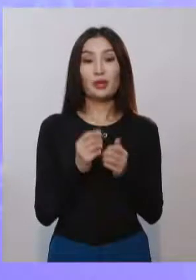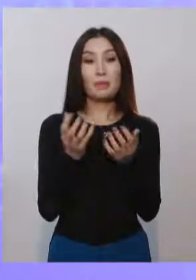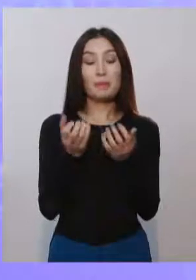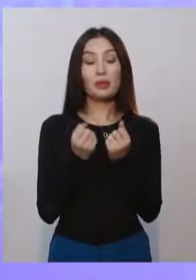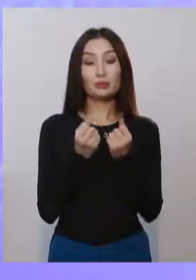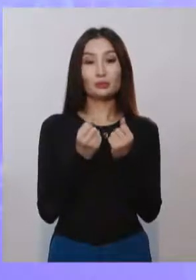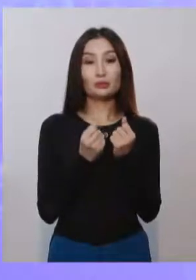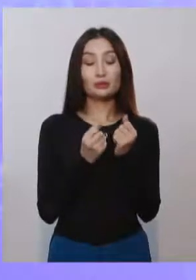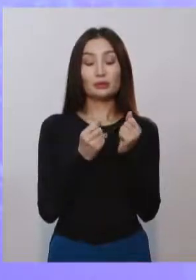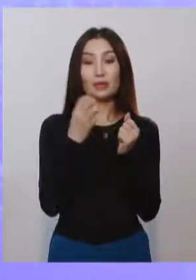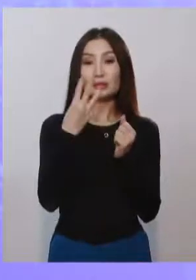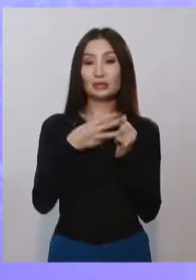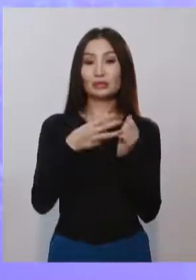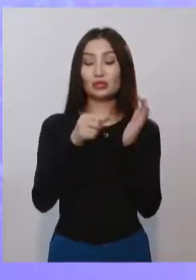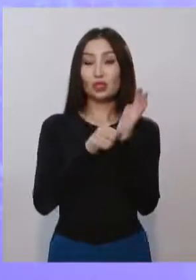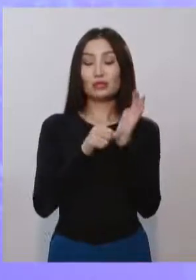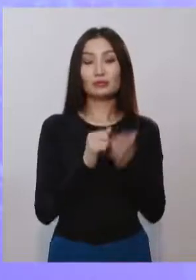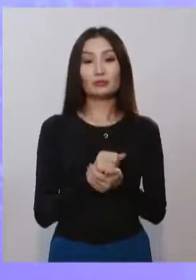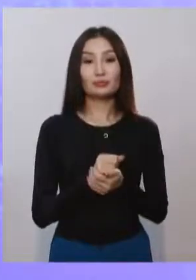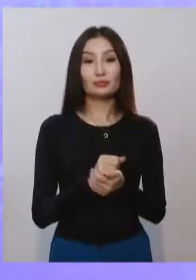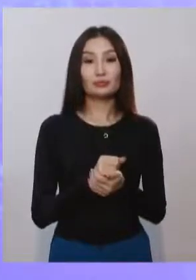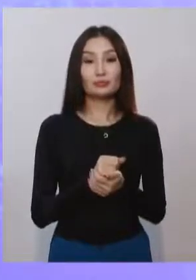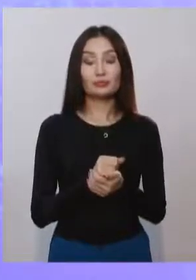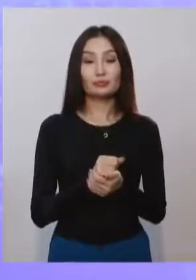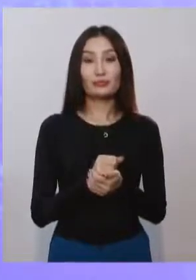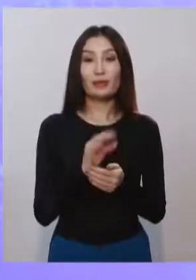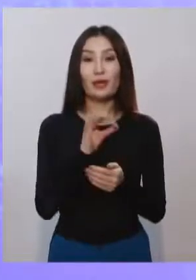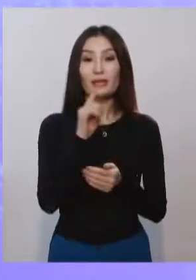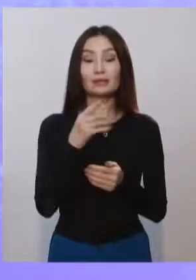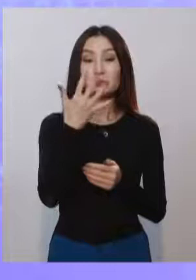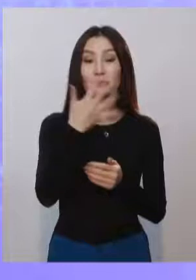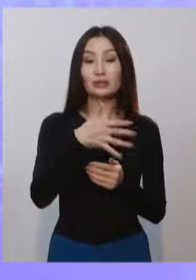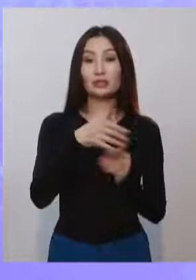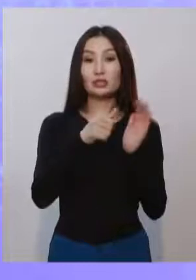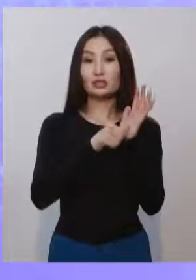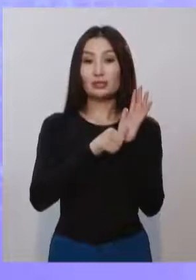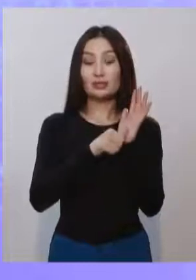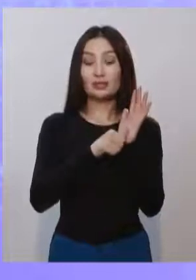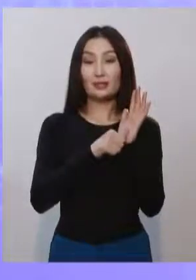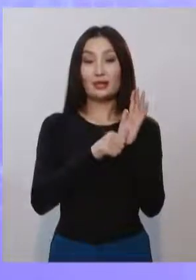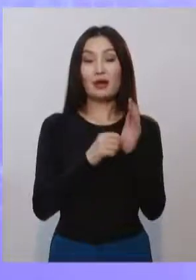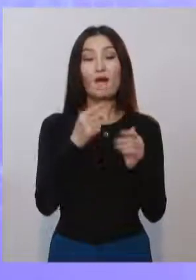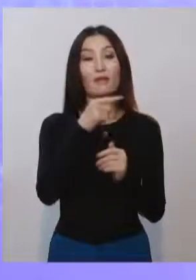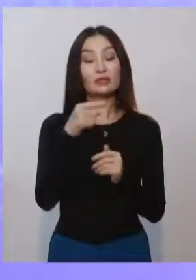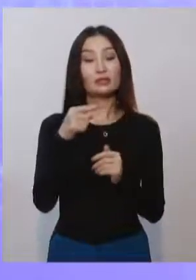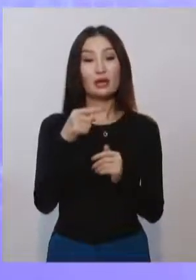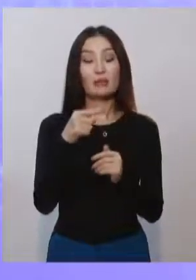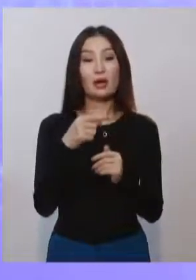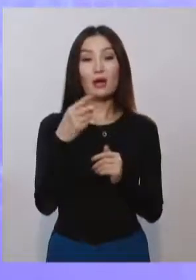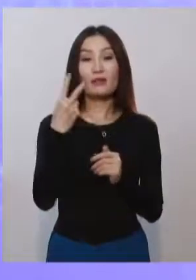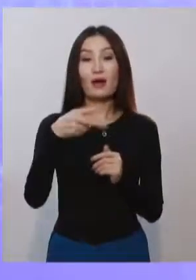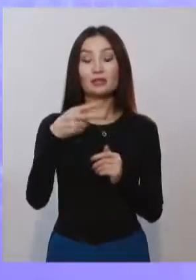получилось 36 из 5 10 6 вычитаем